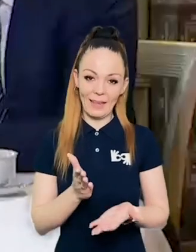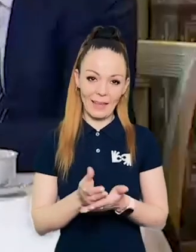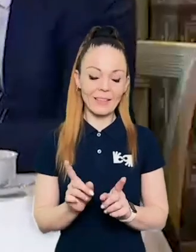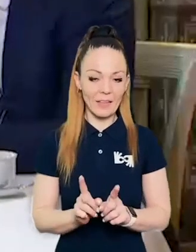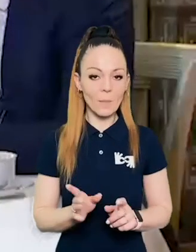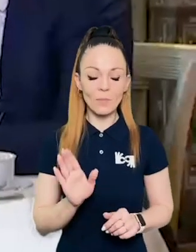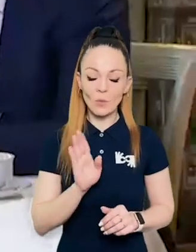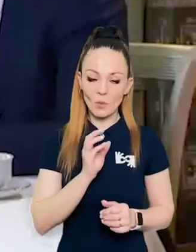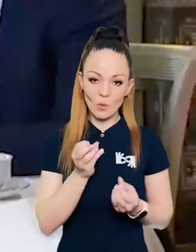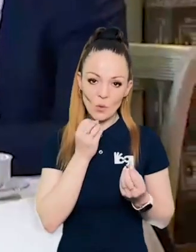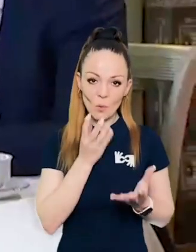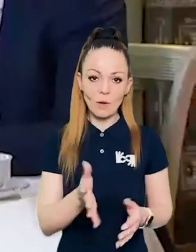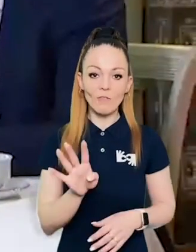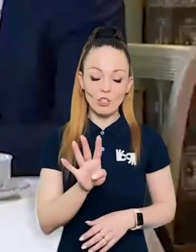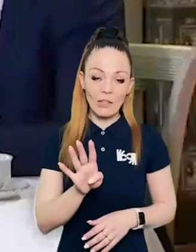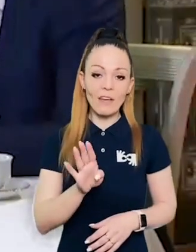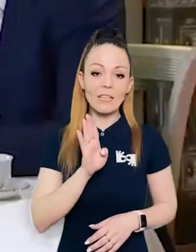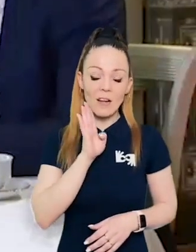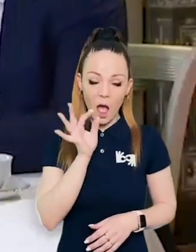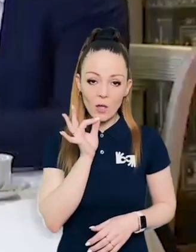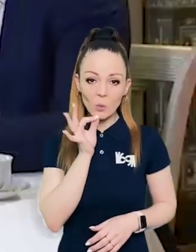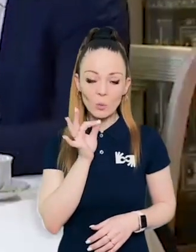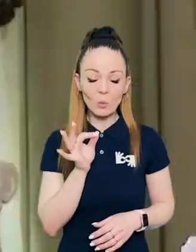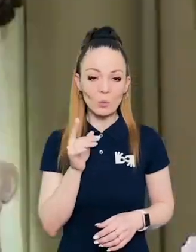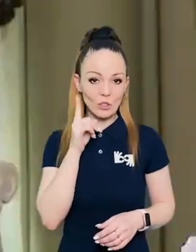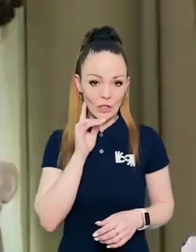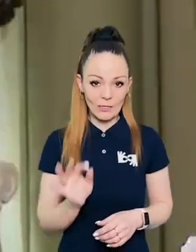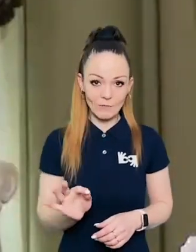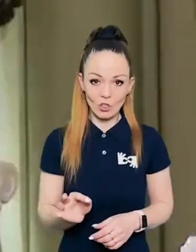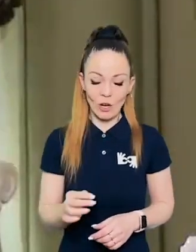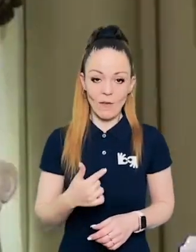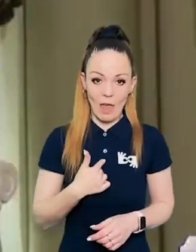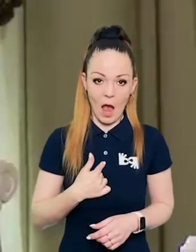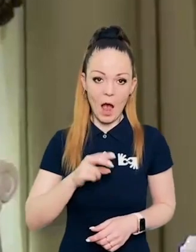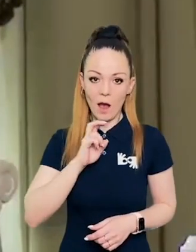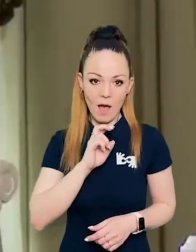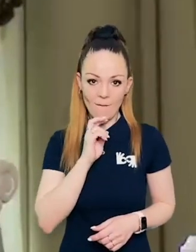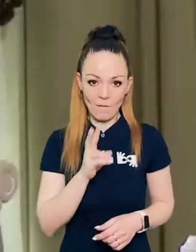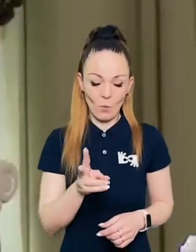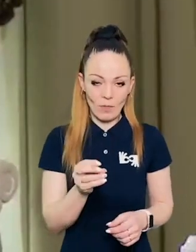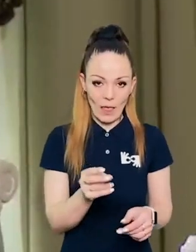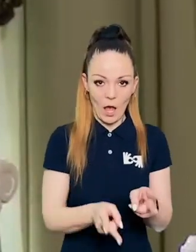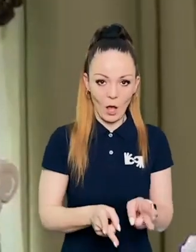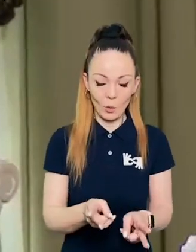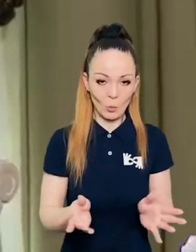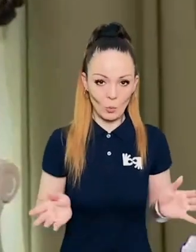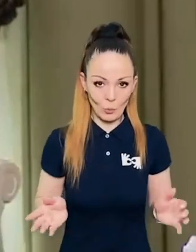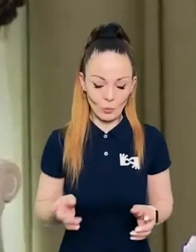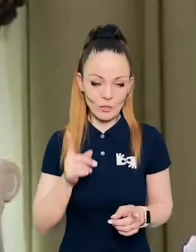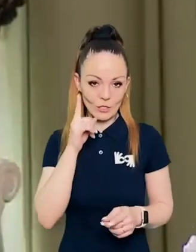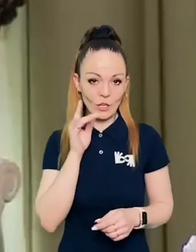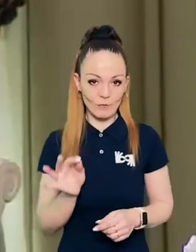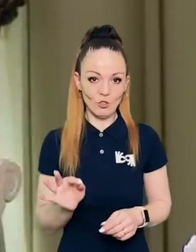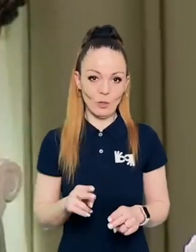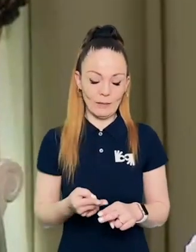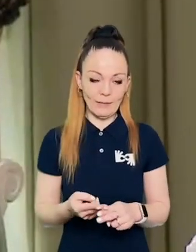були, є такі були, герої. Да. О 4-й ранку зазвичай ми, я каву не готуємо.